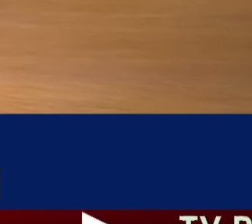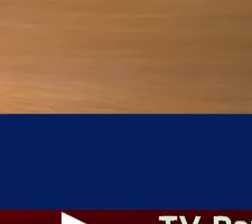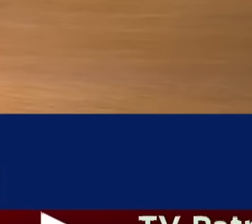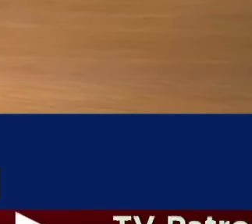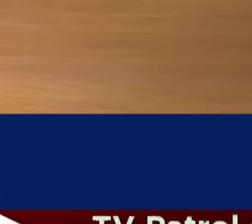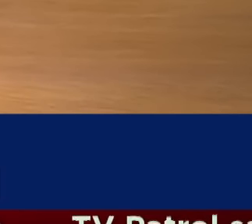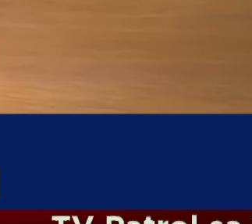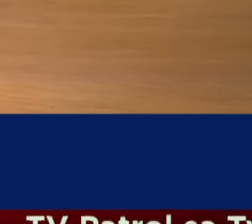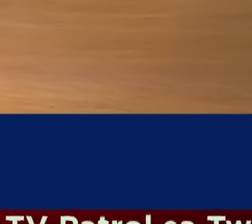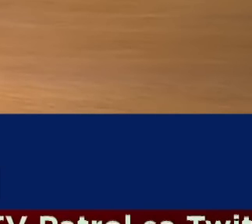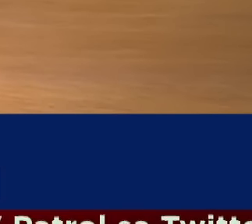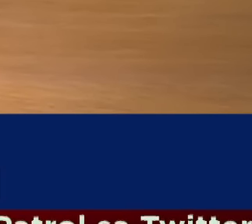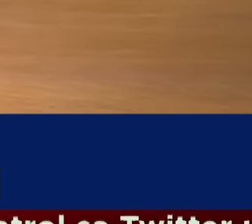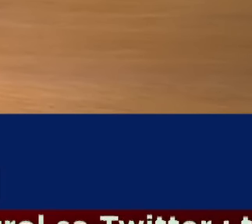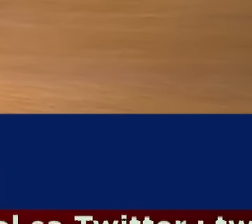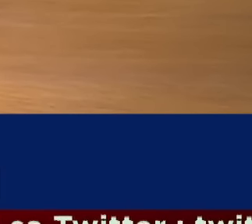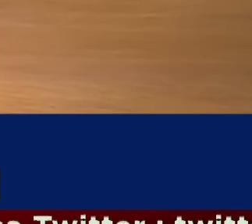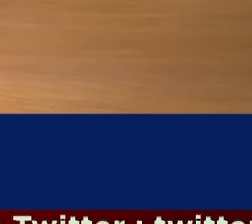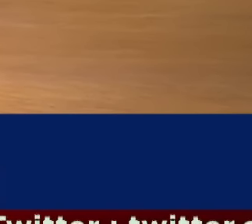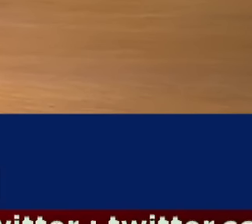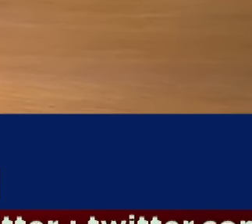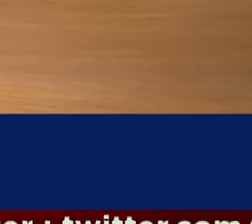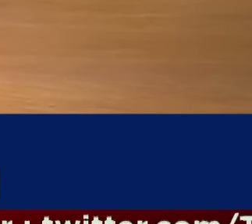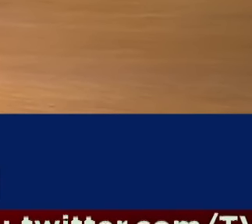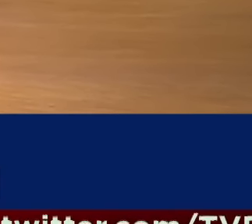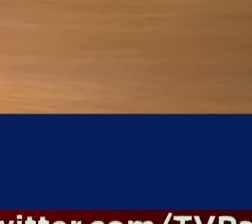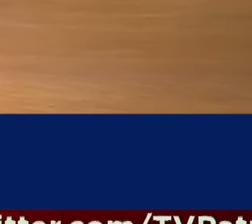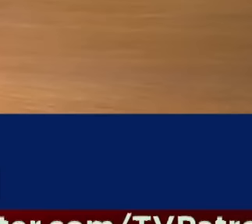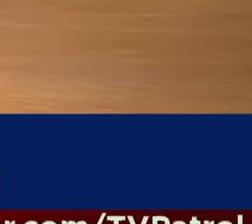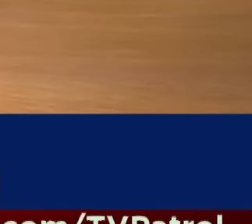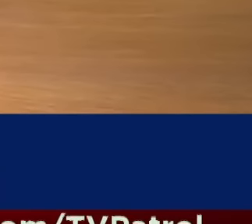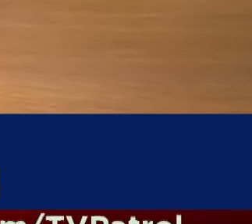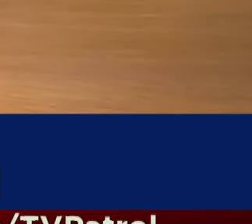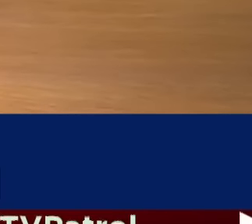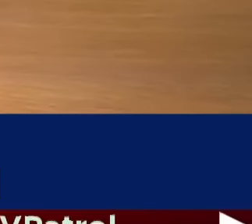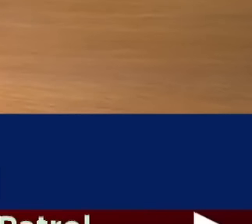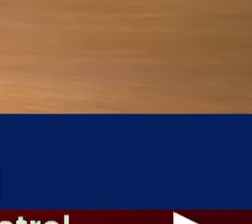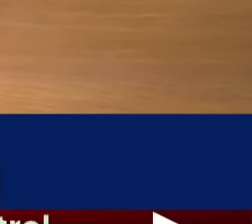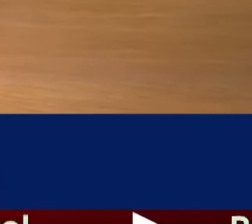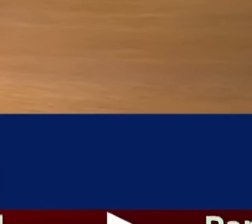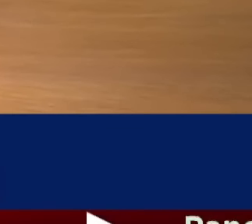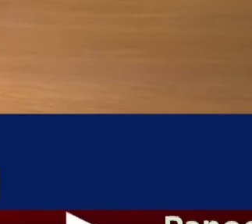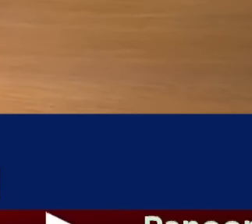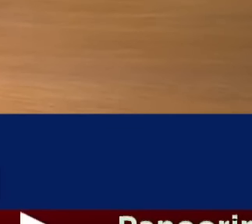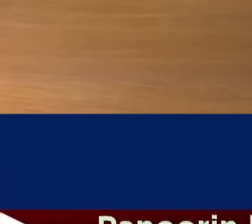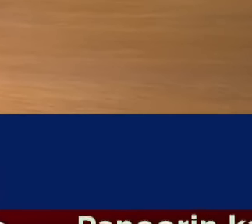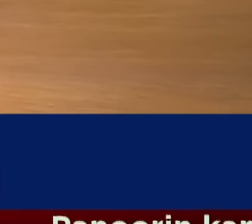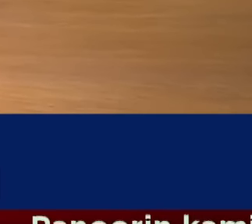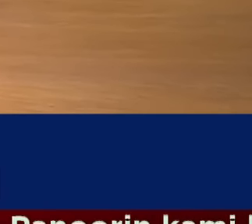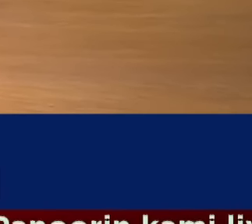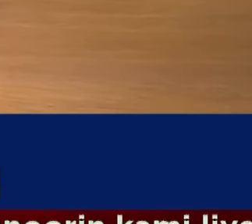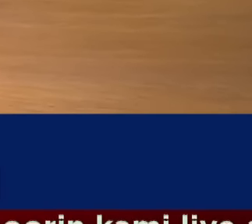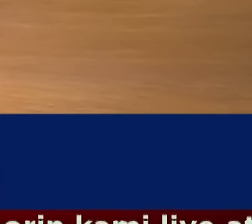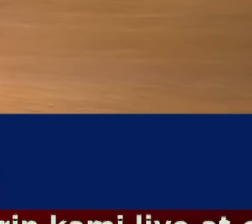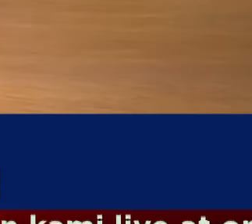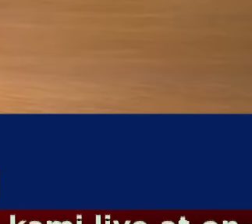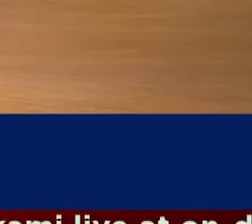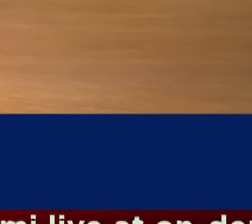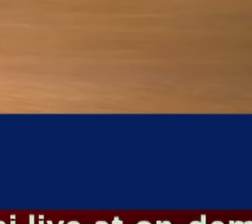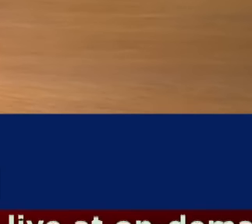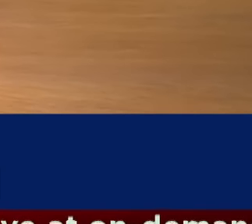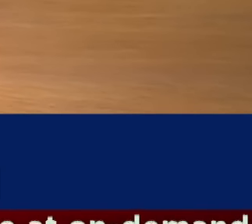not the call of the future, but of the present. It is here, it is needed, and it is needed today. Government must